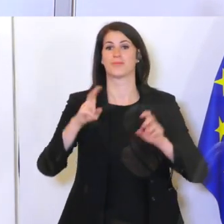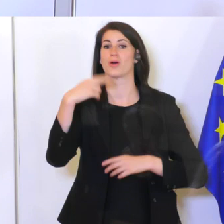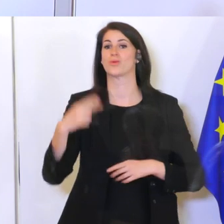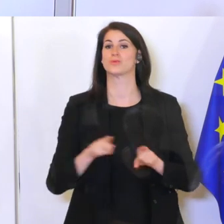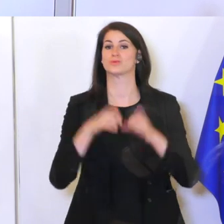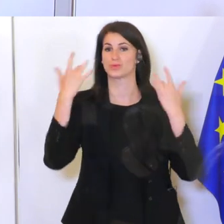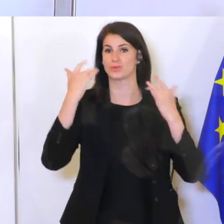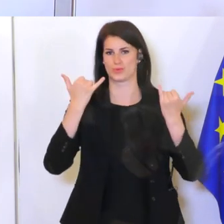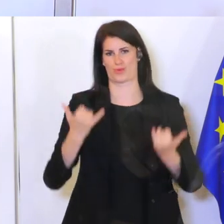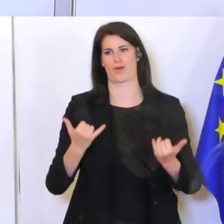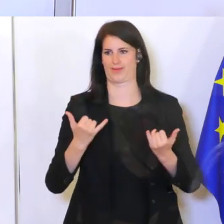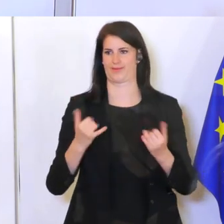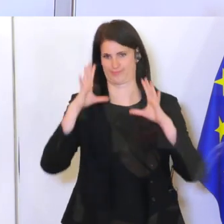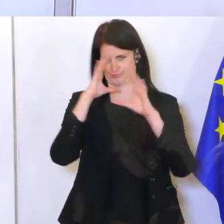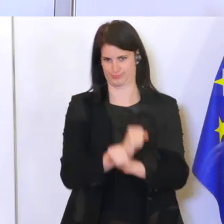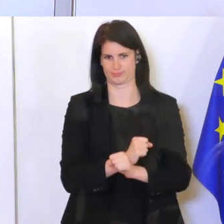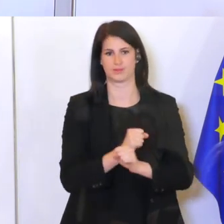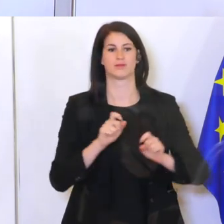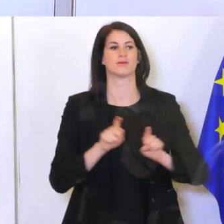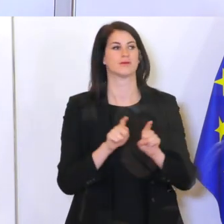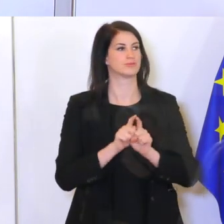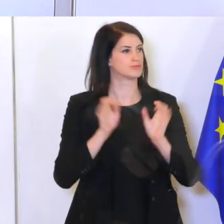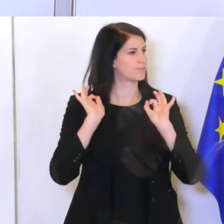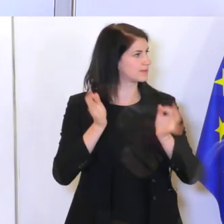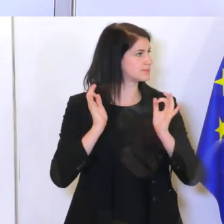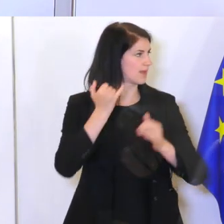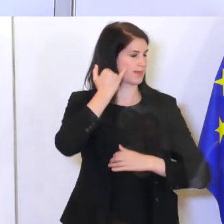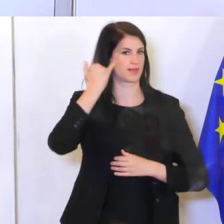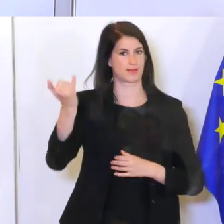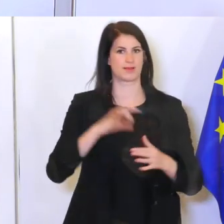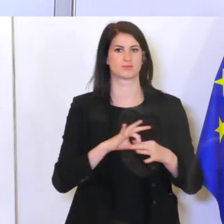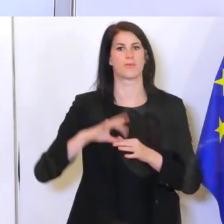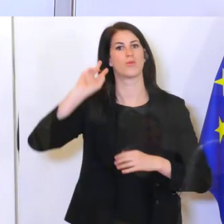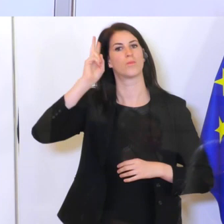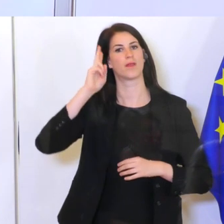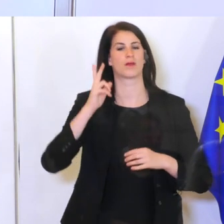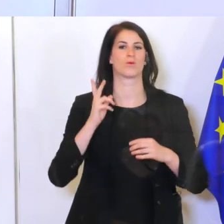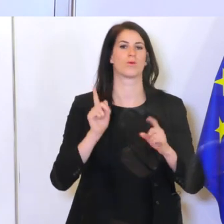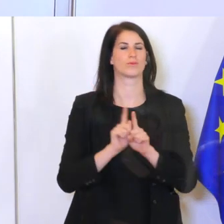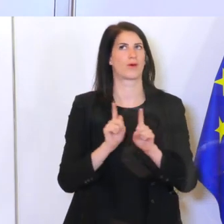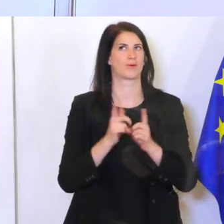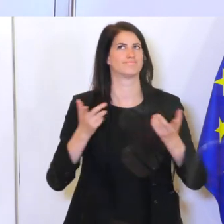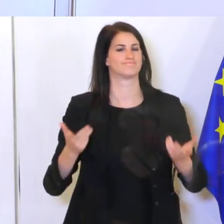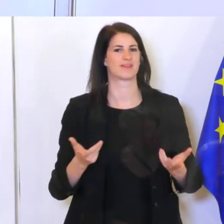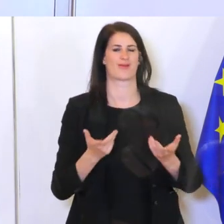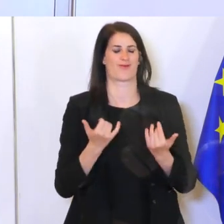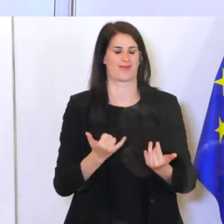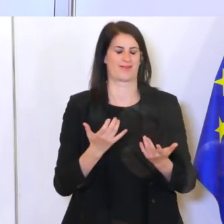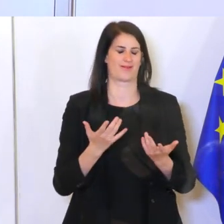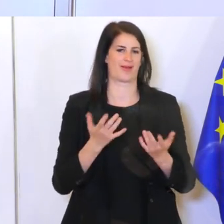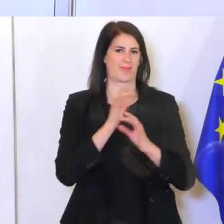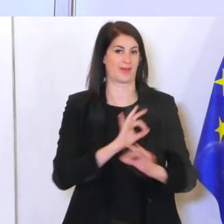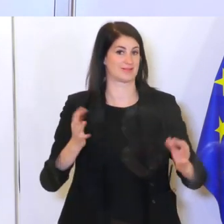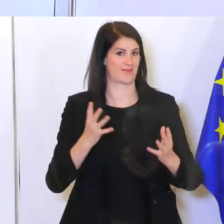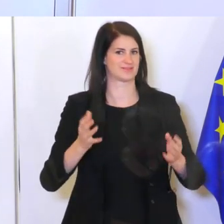Vordergrund mit der speziellen Idee der Überlegung und noch besser einem fertigen Konzept